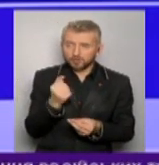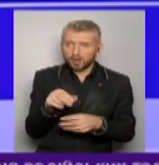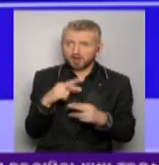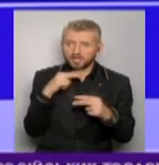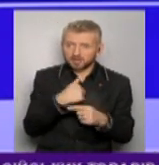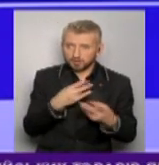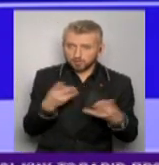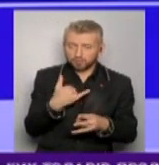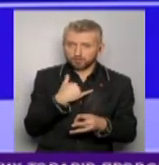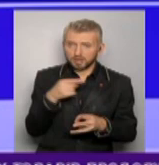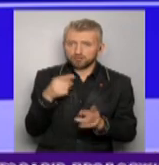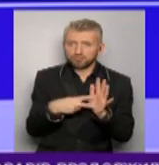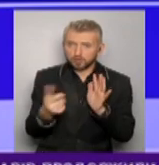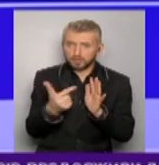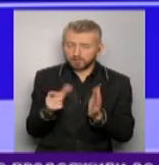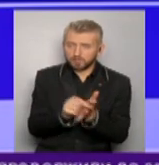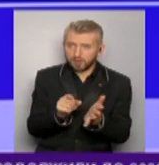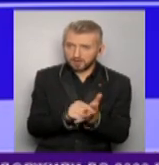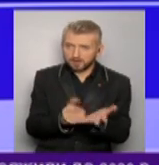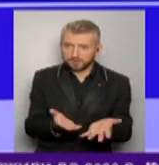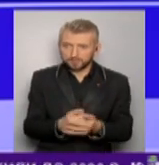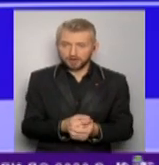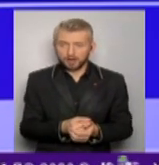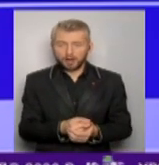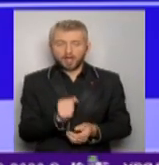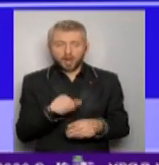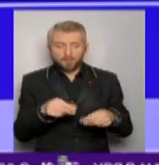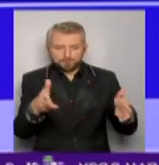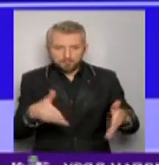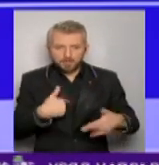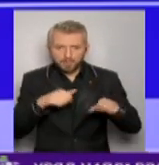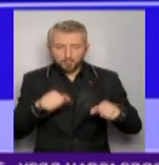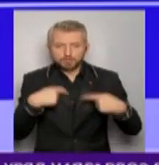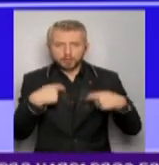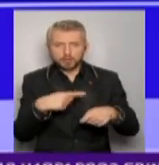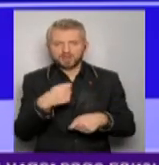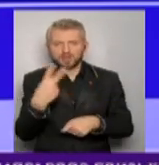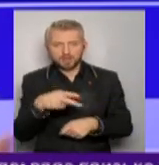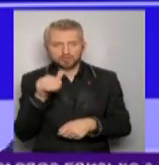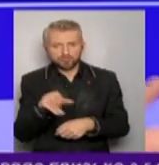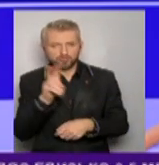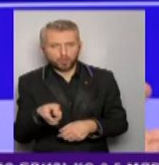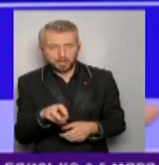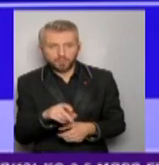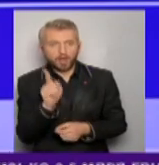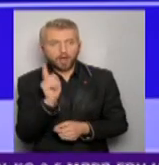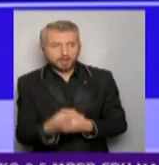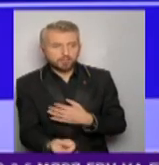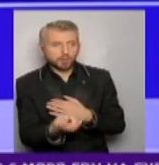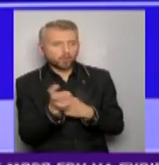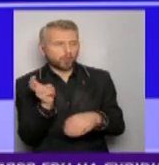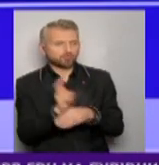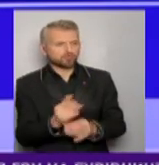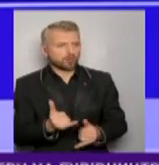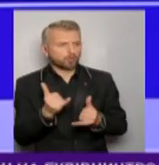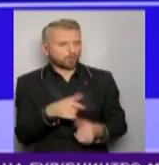мене 1700 гривень пенсія. Бачите, як я це все передбачу. А пай, землю, я можу продати тисяч за $20. Так. Але приходять шановні можновладці і